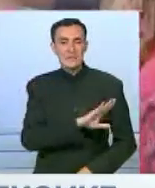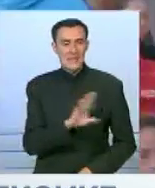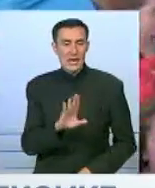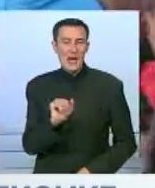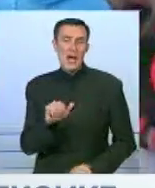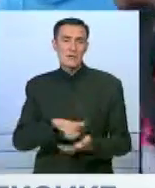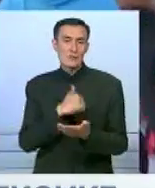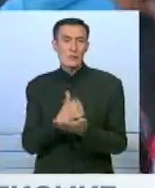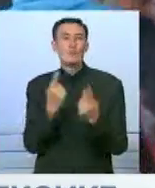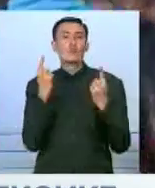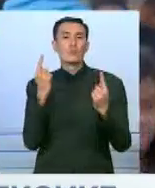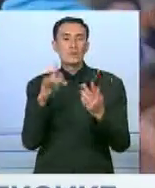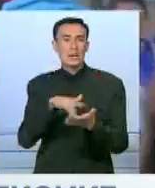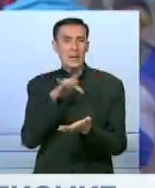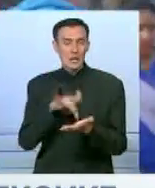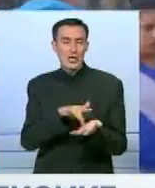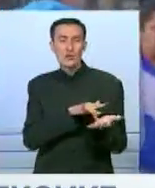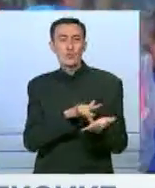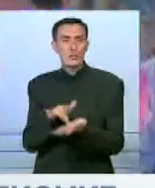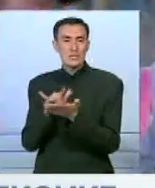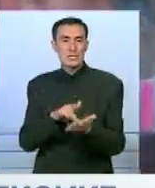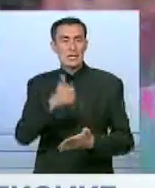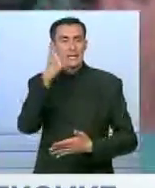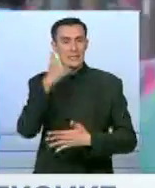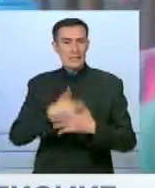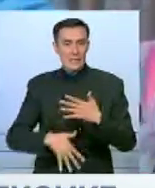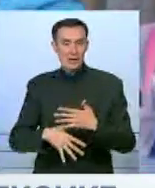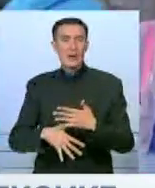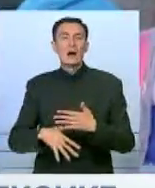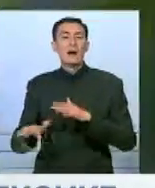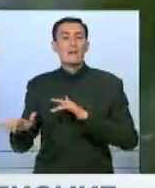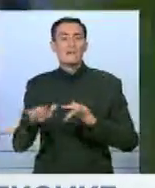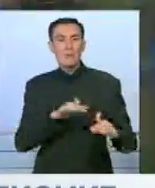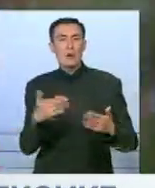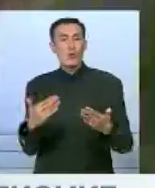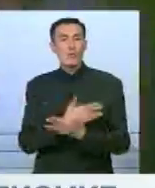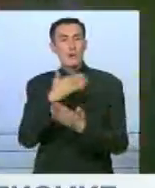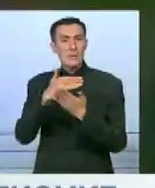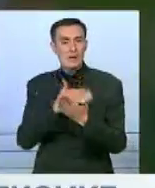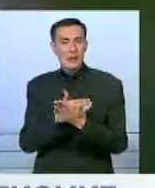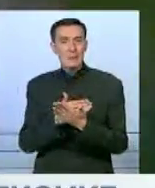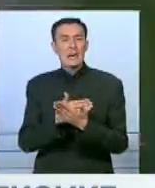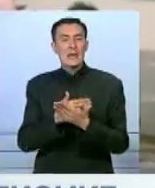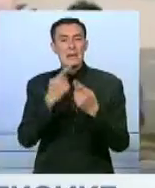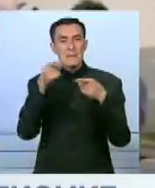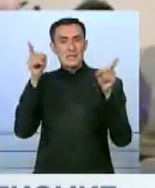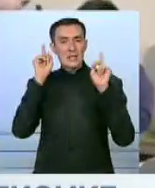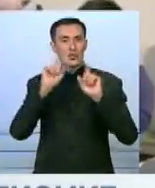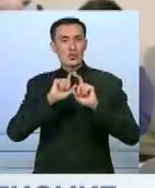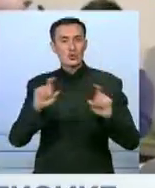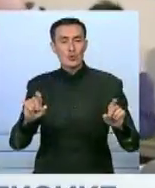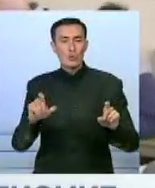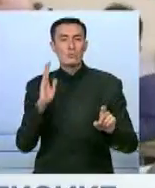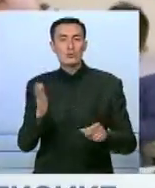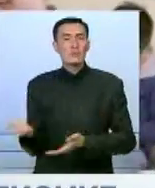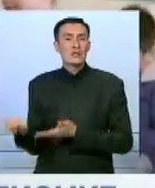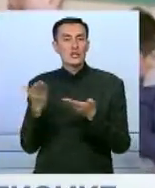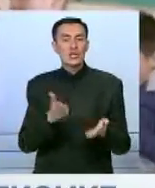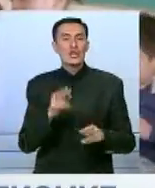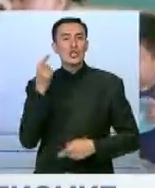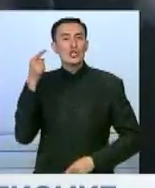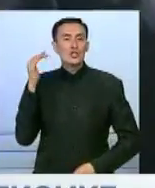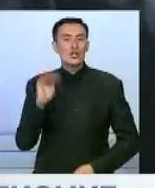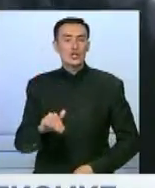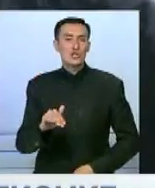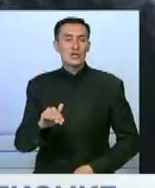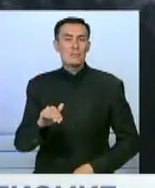в основном в крупных городах и туристических центрах. В рамках новой программы для мексиканских школ наймут свыше 1000